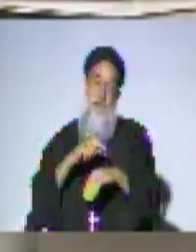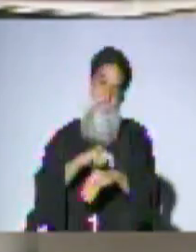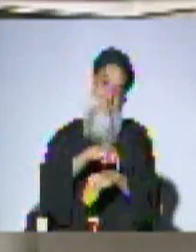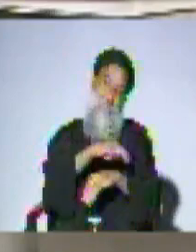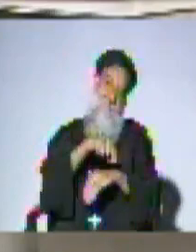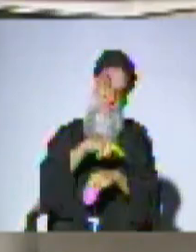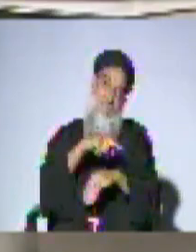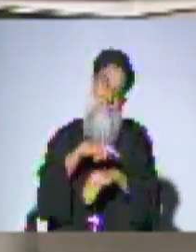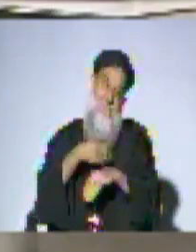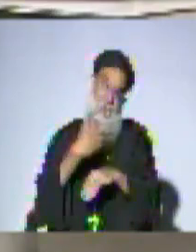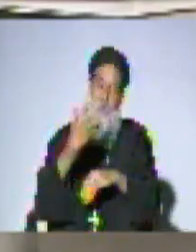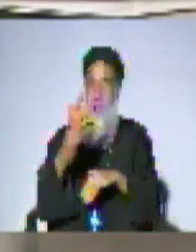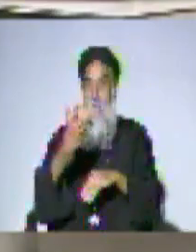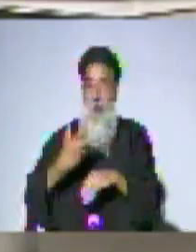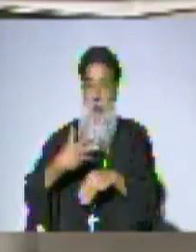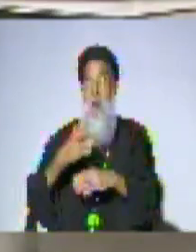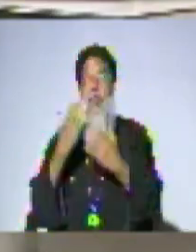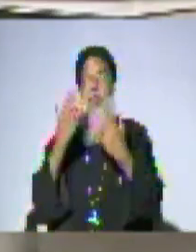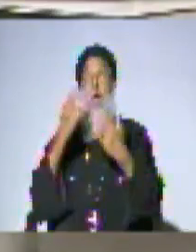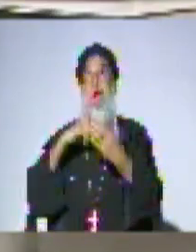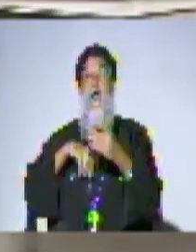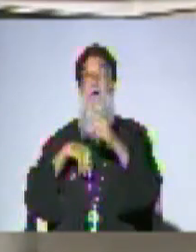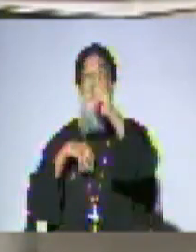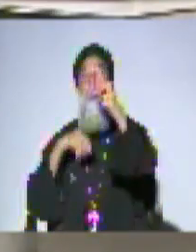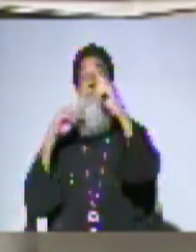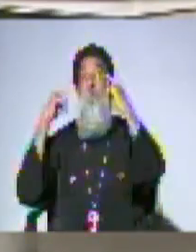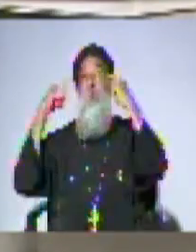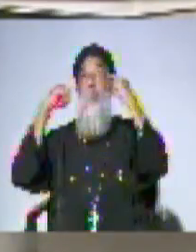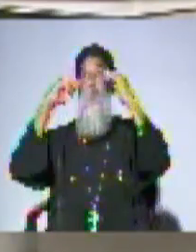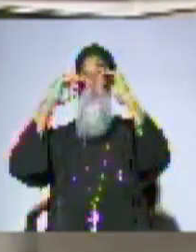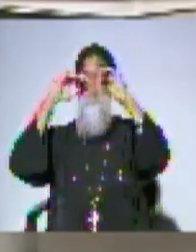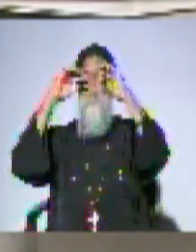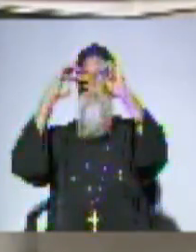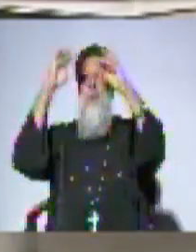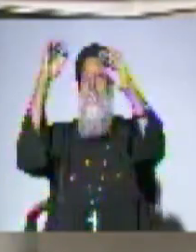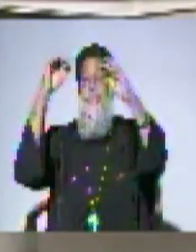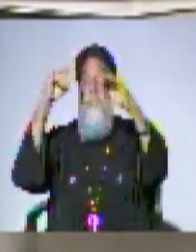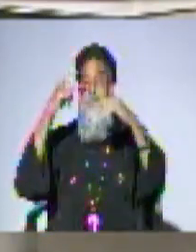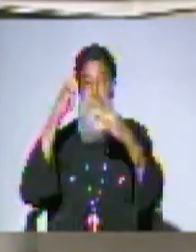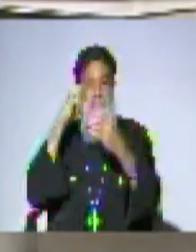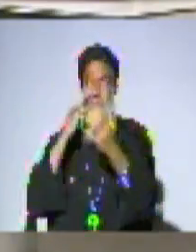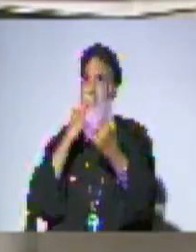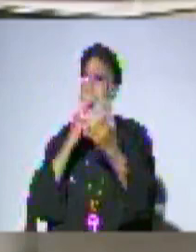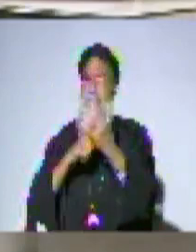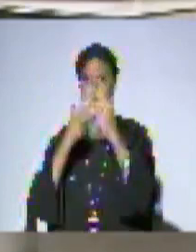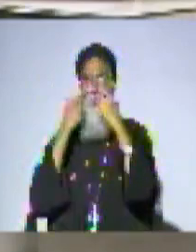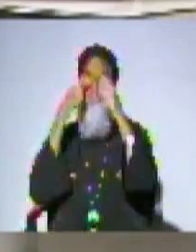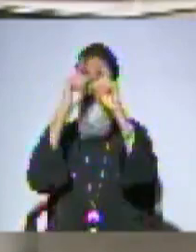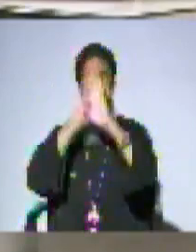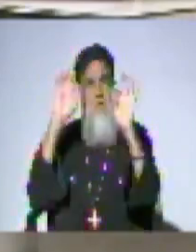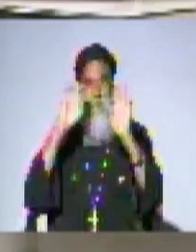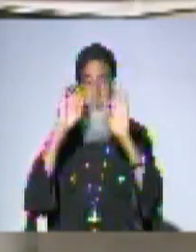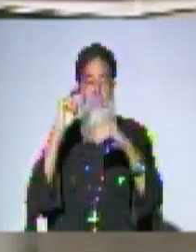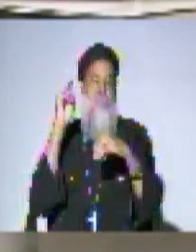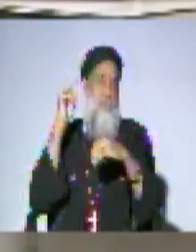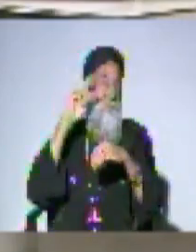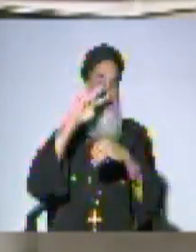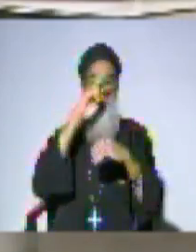الإنسان يطلب من الله وسرحان مش مركز،